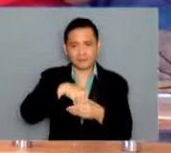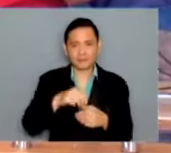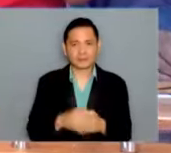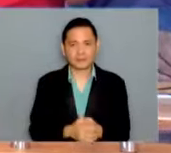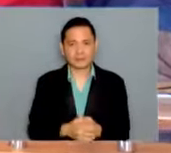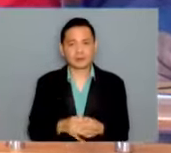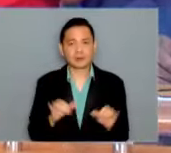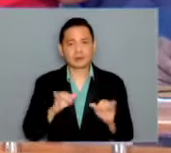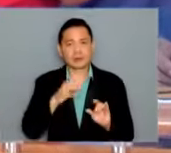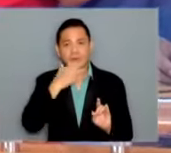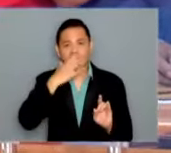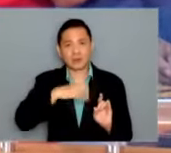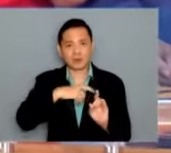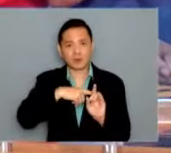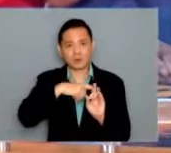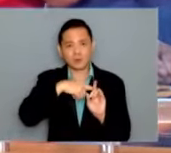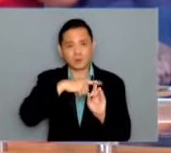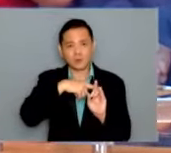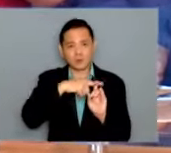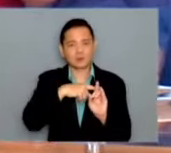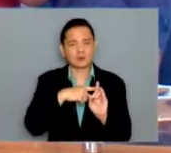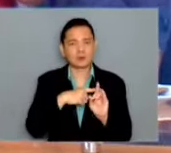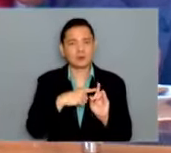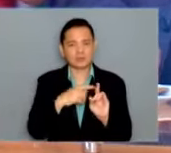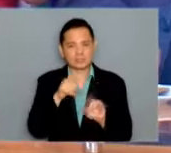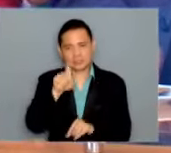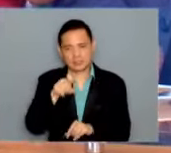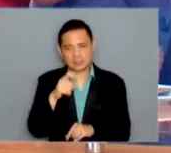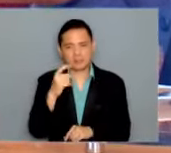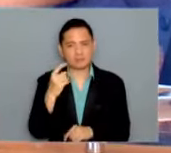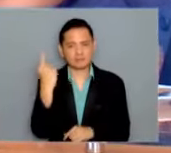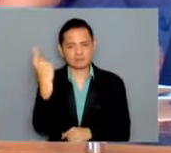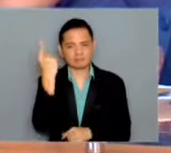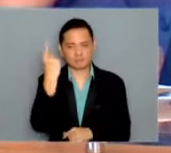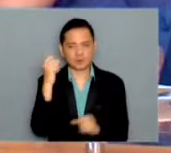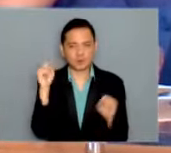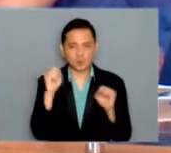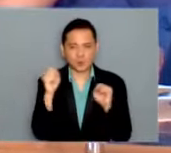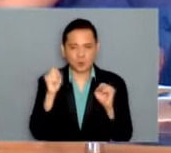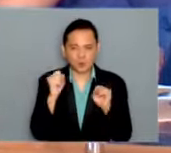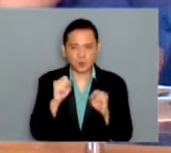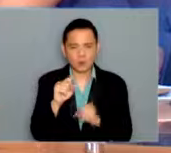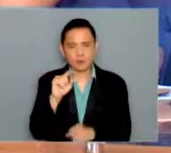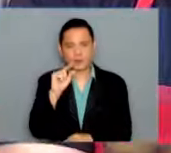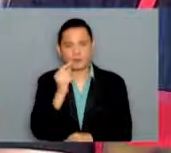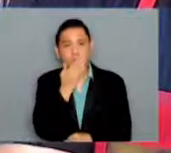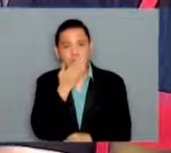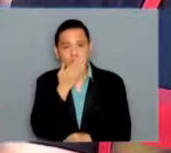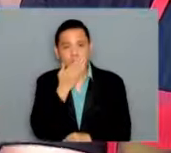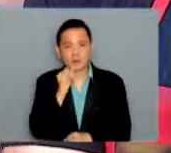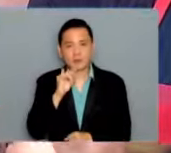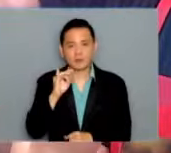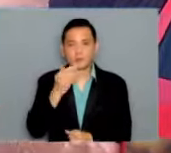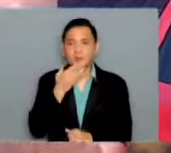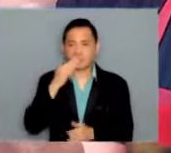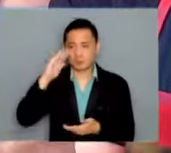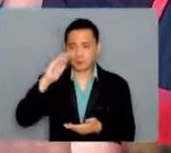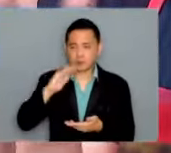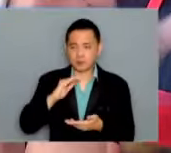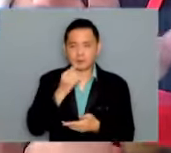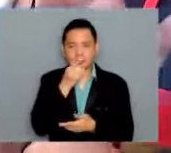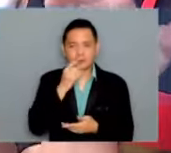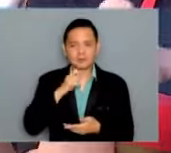ngayon, kinakailangan din natin ng medyo malamig. Ng medyo konting tamis, lalo kapag bumabagsak yung mga asukal ng mga kapatid